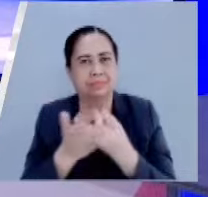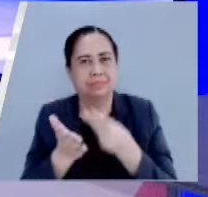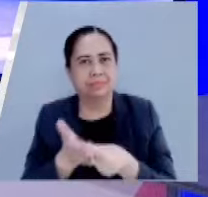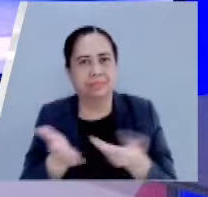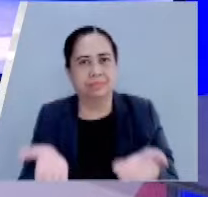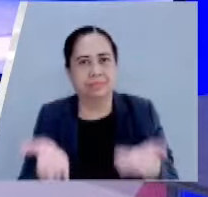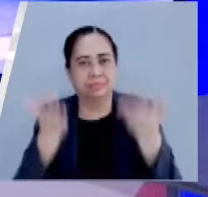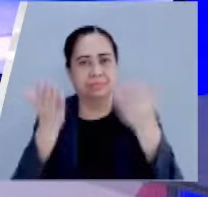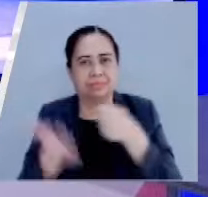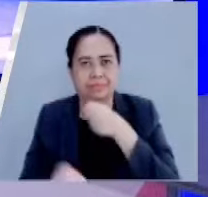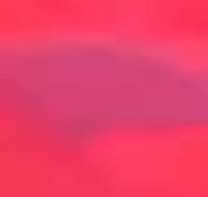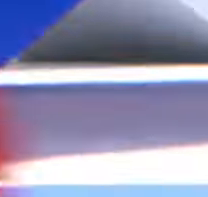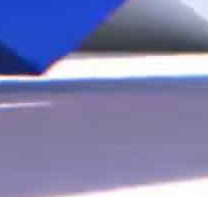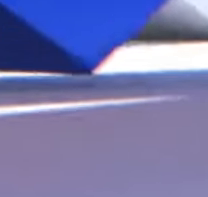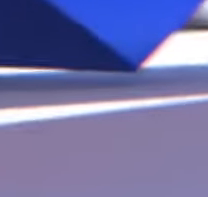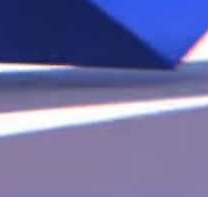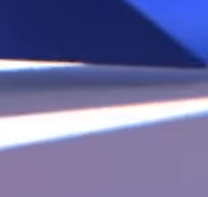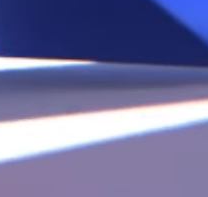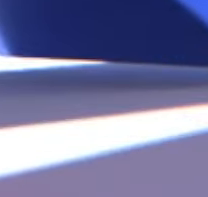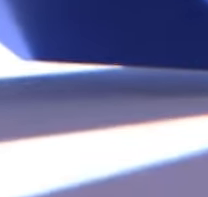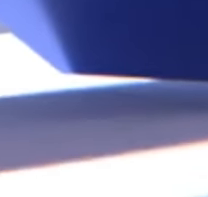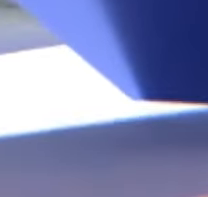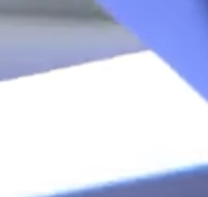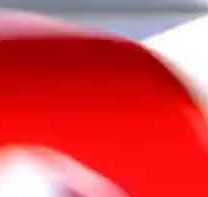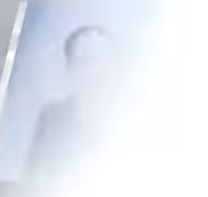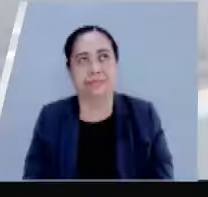report si Darlene Kaid.